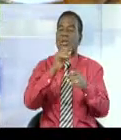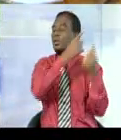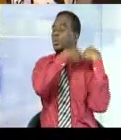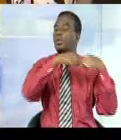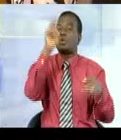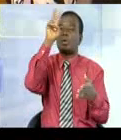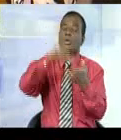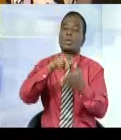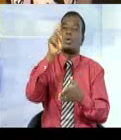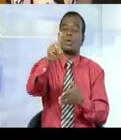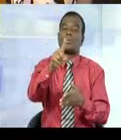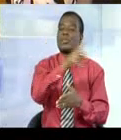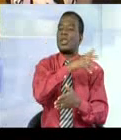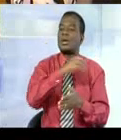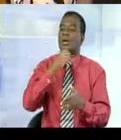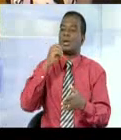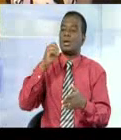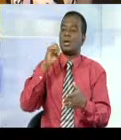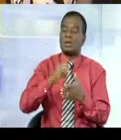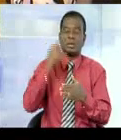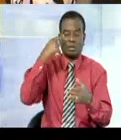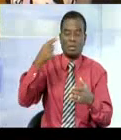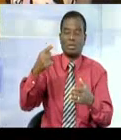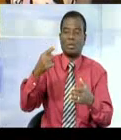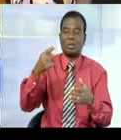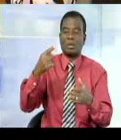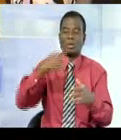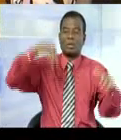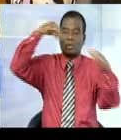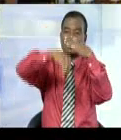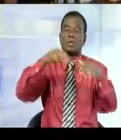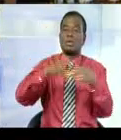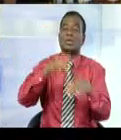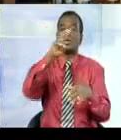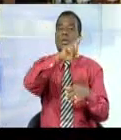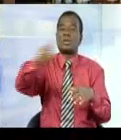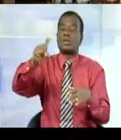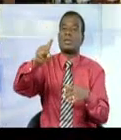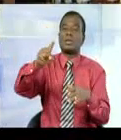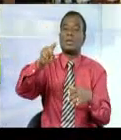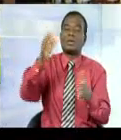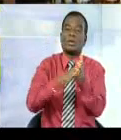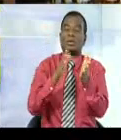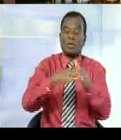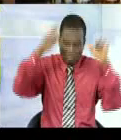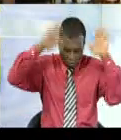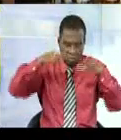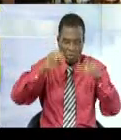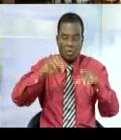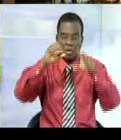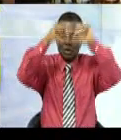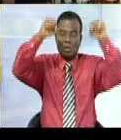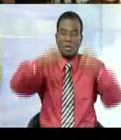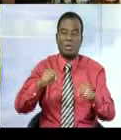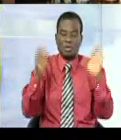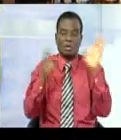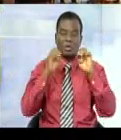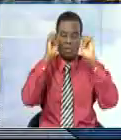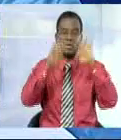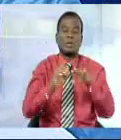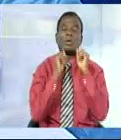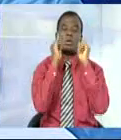2001. Entre autres effets de cette adhésion, l'intégration de 116 écoles islamiques au système éducatif